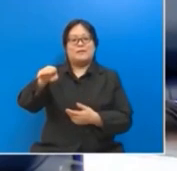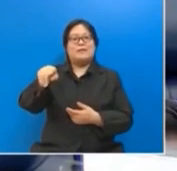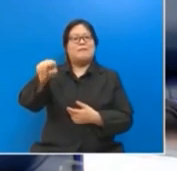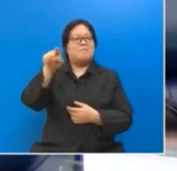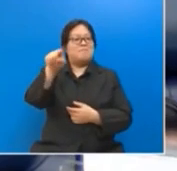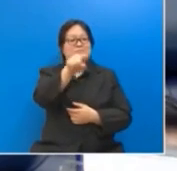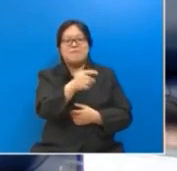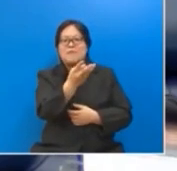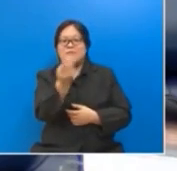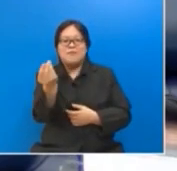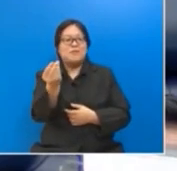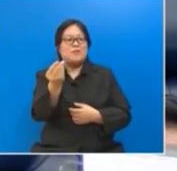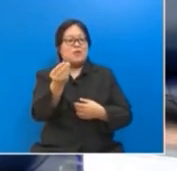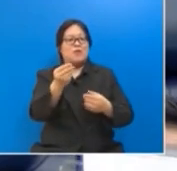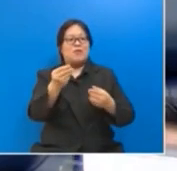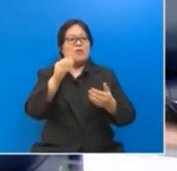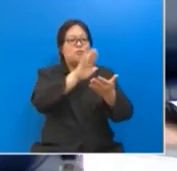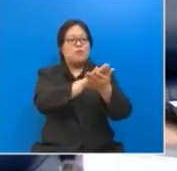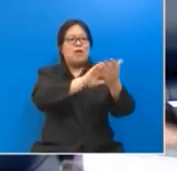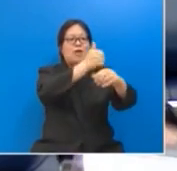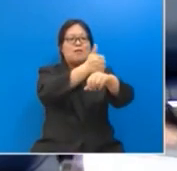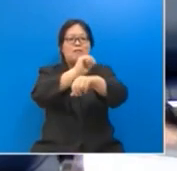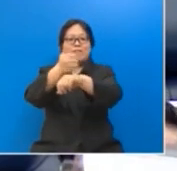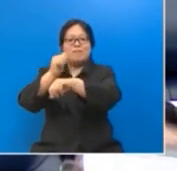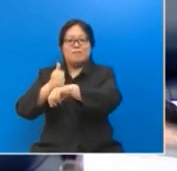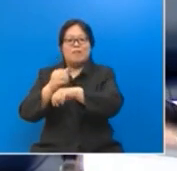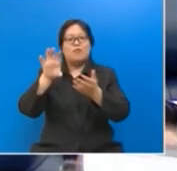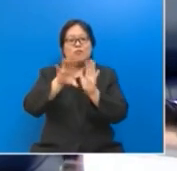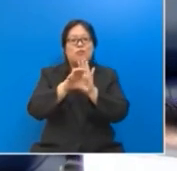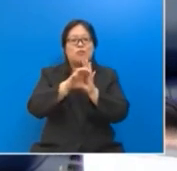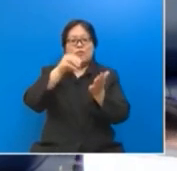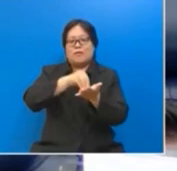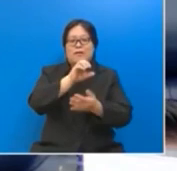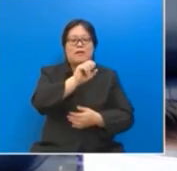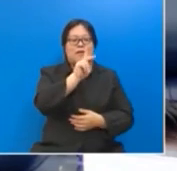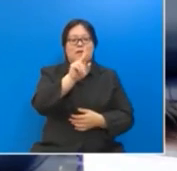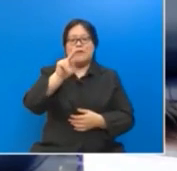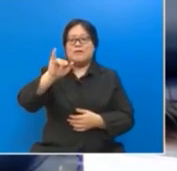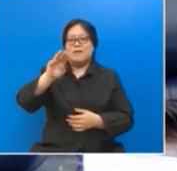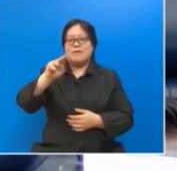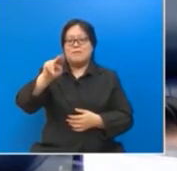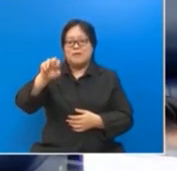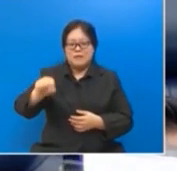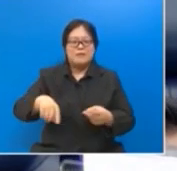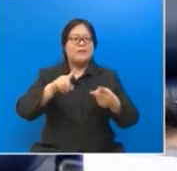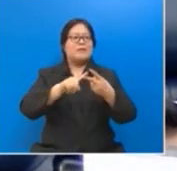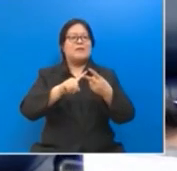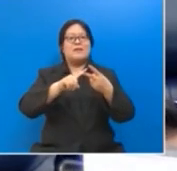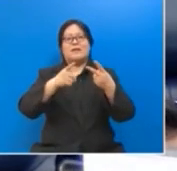dan juga beberapa trust school seperti kluster Kimanis seperti SK Kimanis, SMK Bongawong,